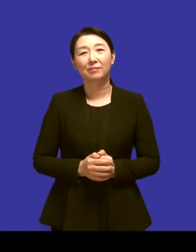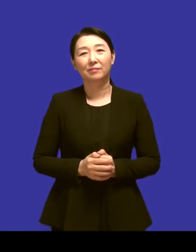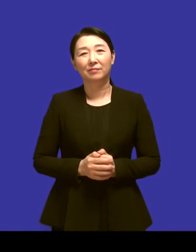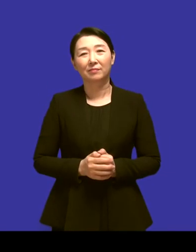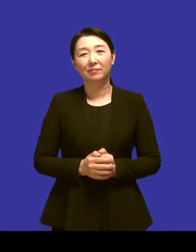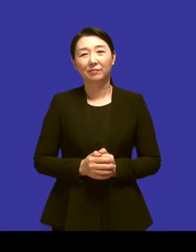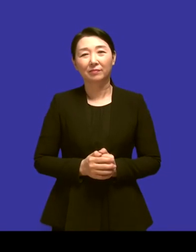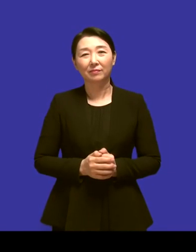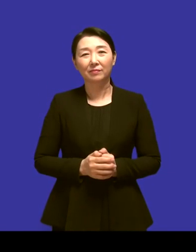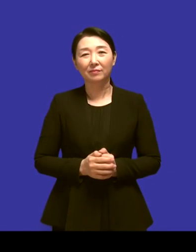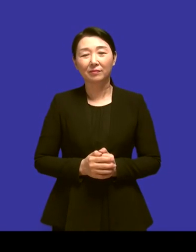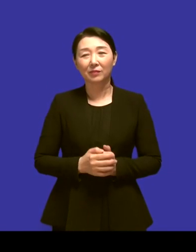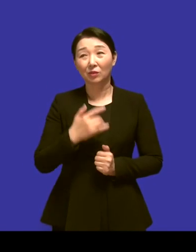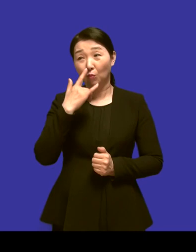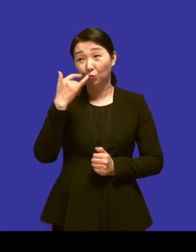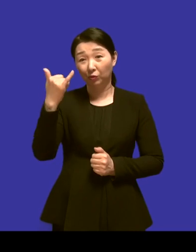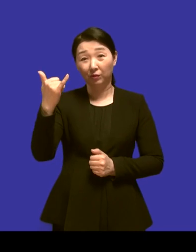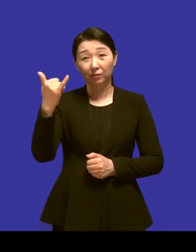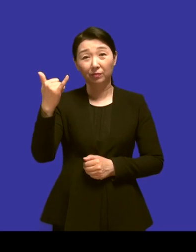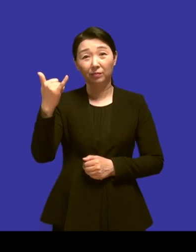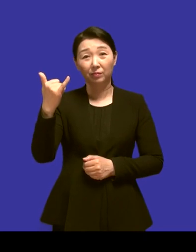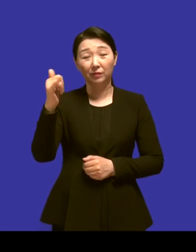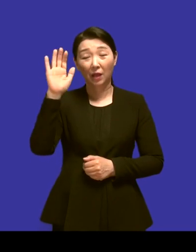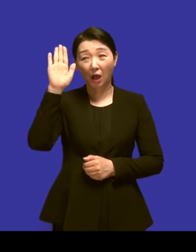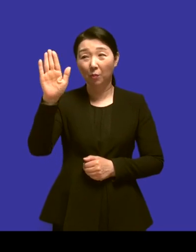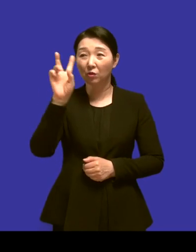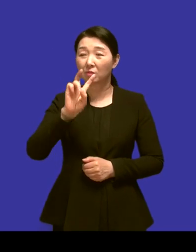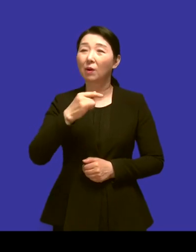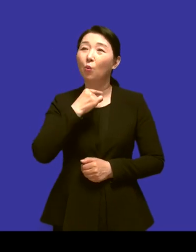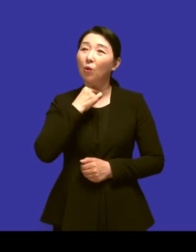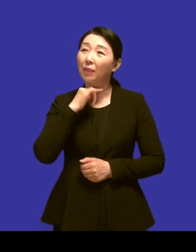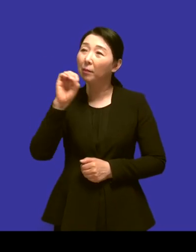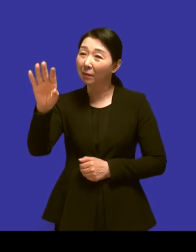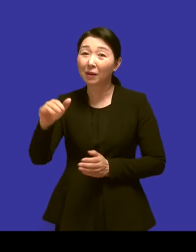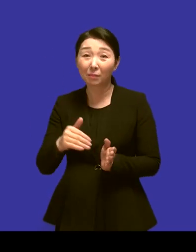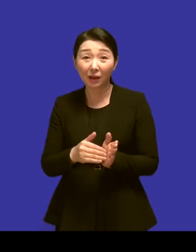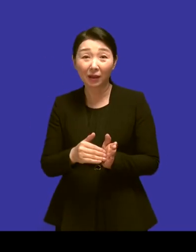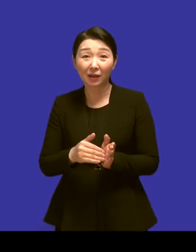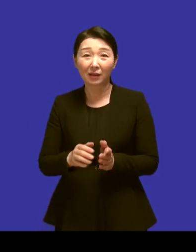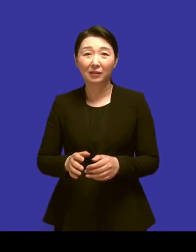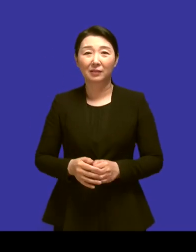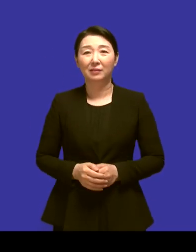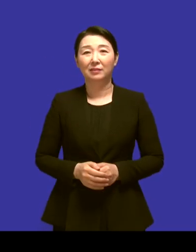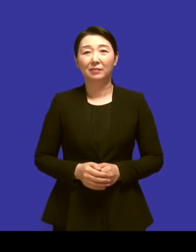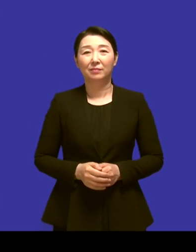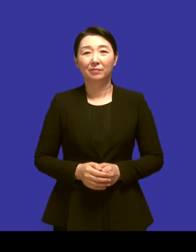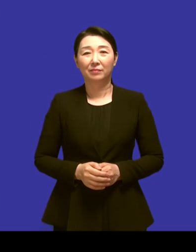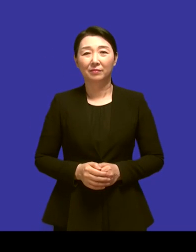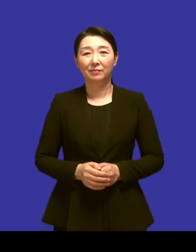다녔던 것 같아요. 그럼 어때요? 부모님에게 저 앞으로 음악을 하고 싶어요 뭐 이런 얘기도 했었어요? 해봤어요? 아, 네.